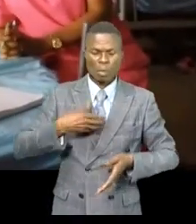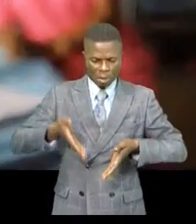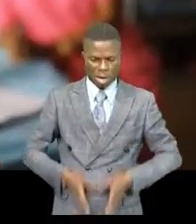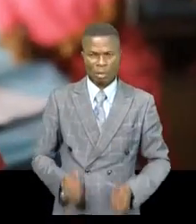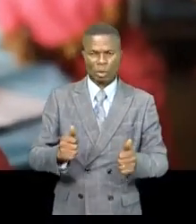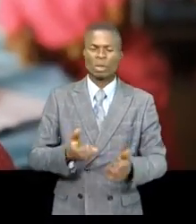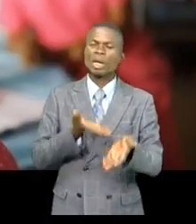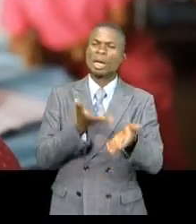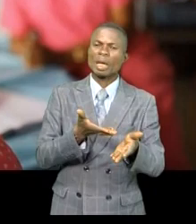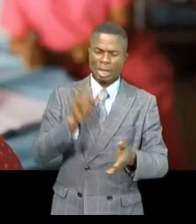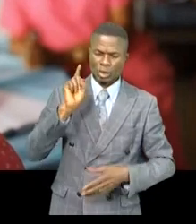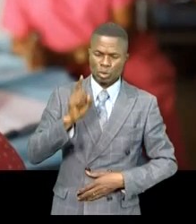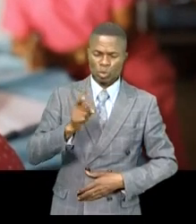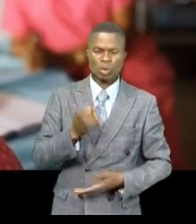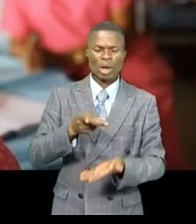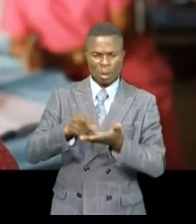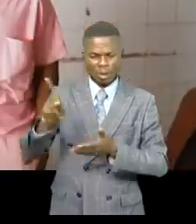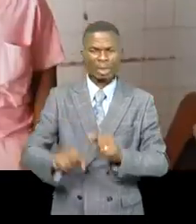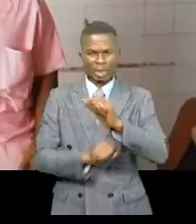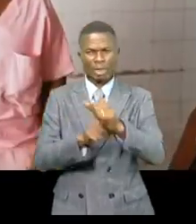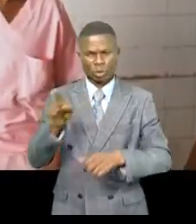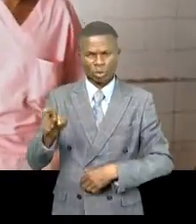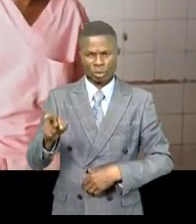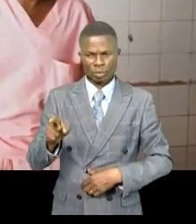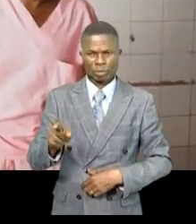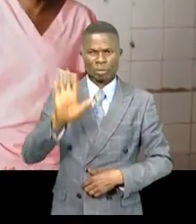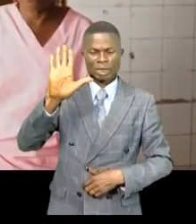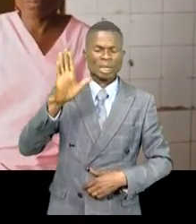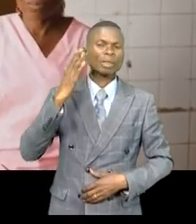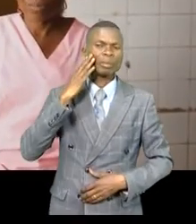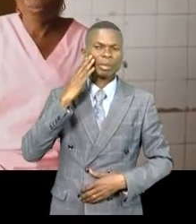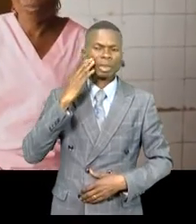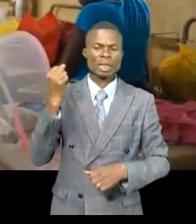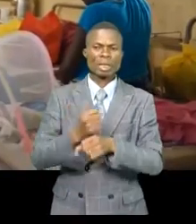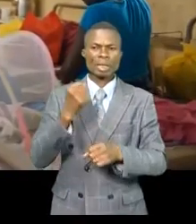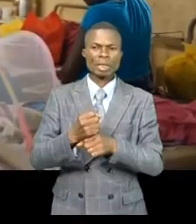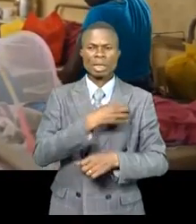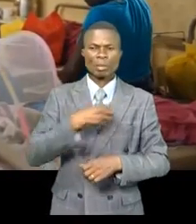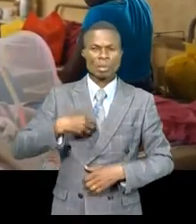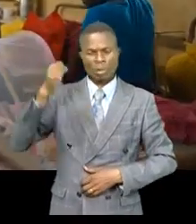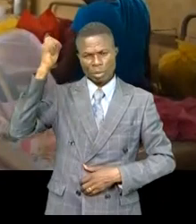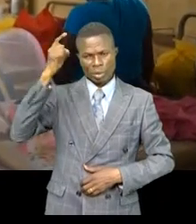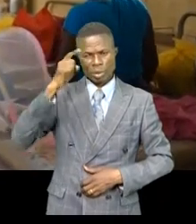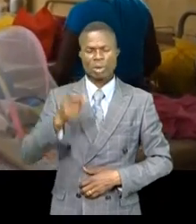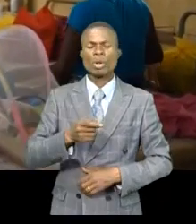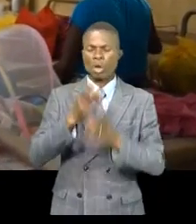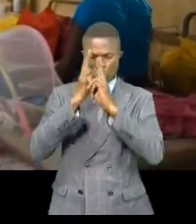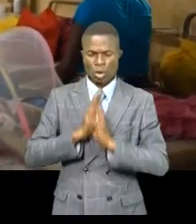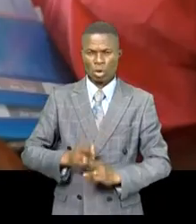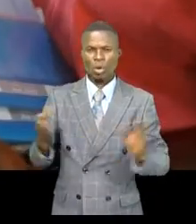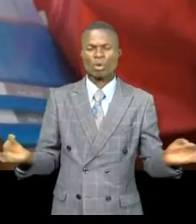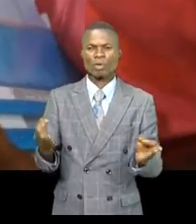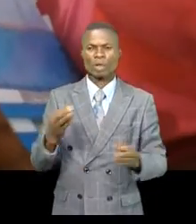assistance qui mérite pleinement reconnaissance. Ce 5 mai, le métier de sage-femme était à l'honneur au courant de la